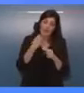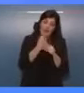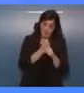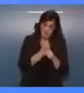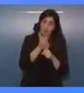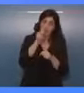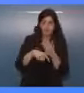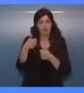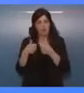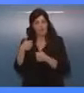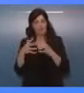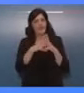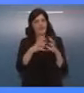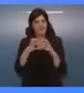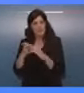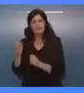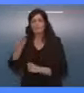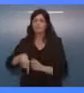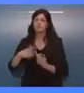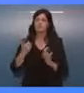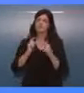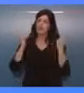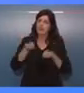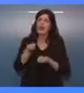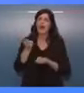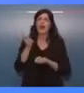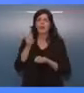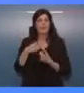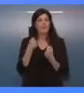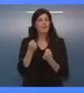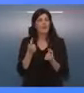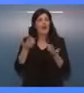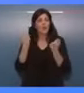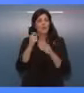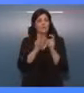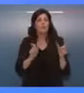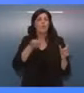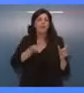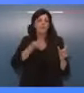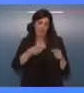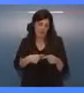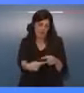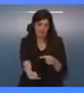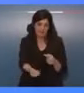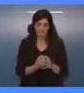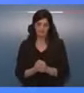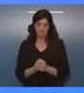competitività delle imprese fin generale dei pensieri anche il potere d'acquisto dei pensionati nei prossimi giorni